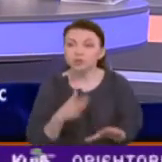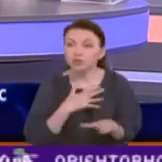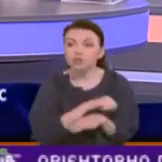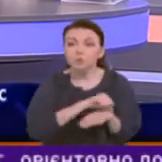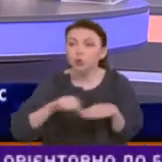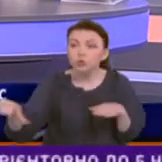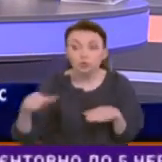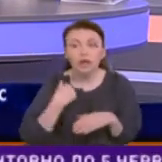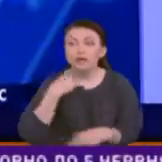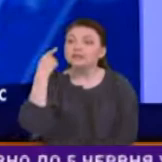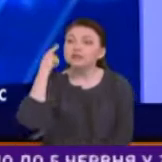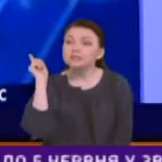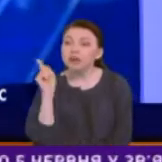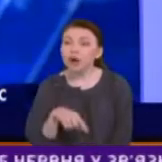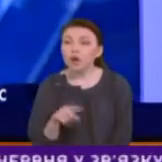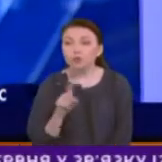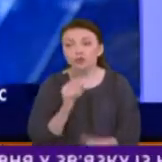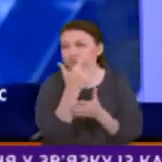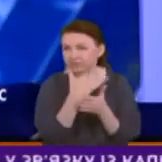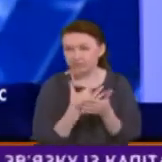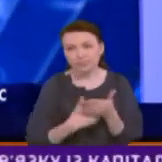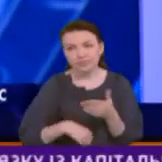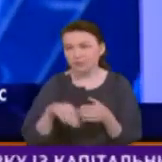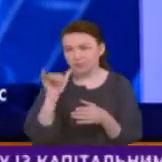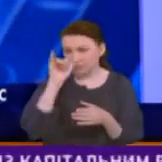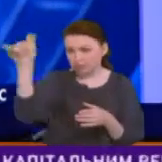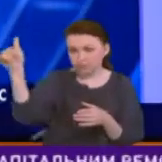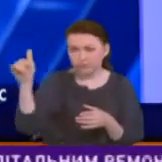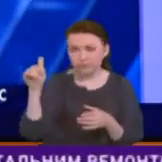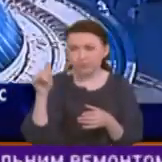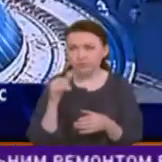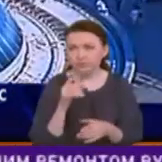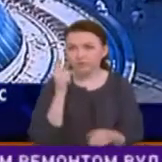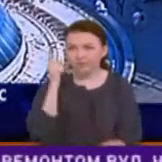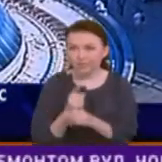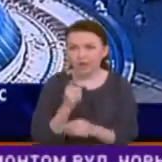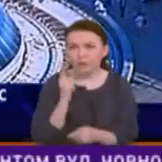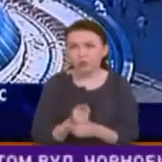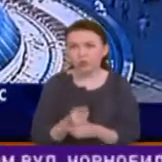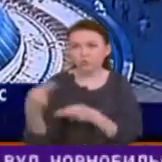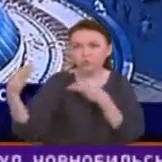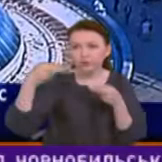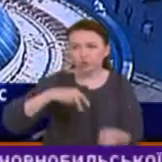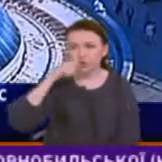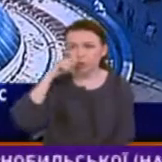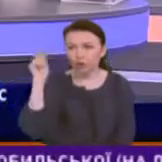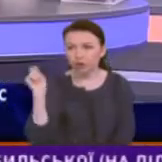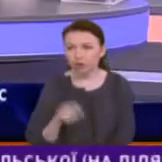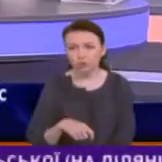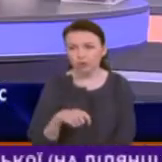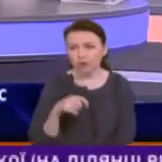тому що, наскільки я знаю, він, по-моєму, в списках він тих, підпадає, да, які кажуть, заборонені це... на візити